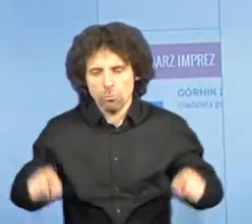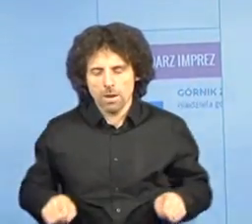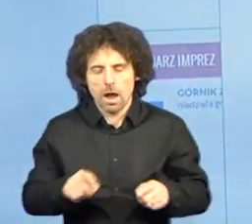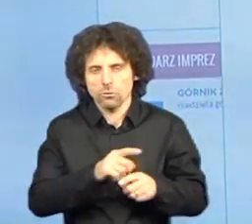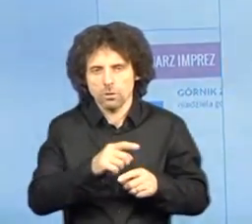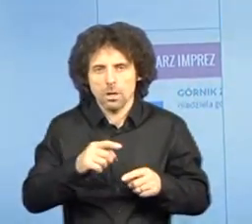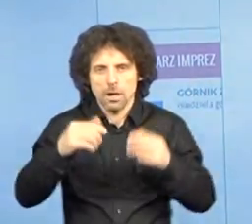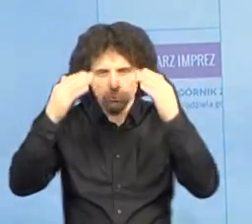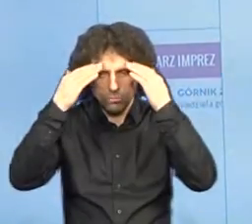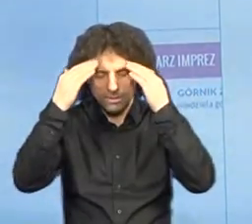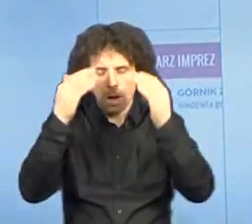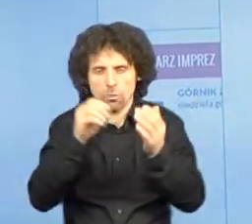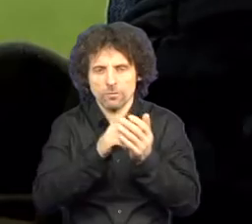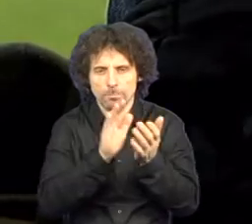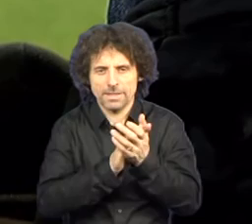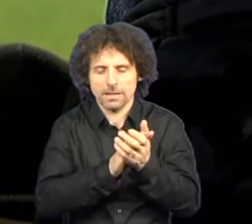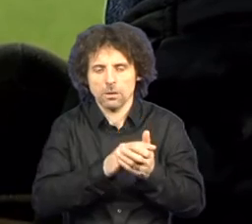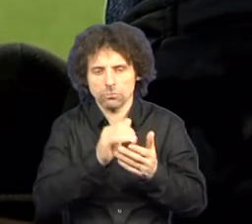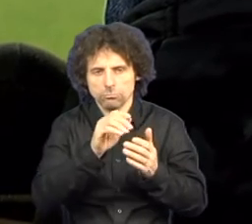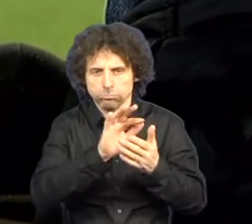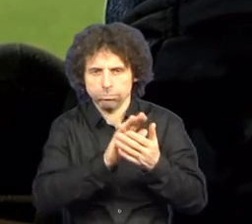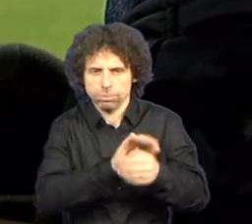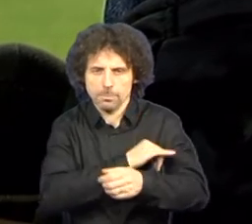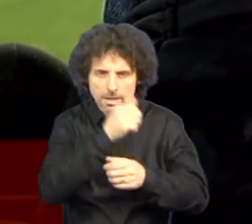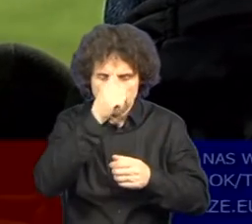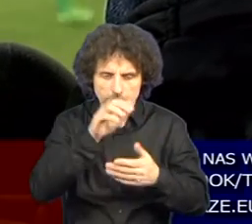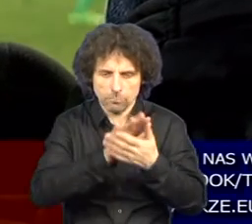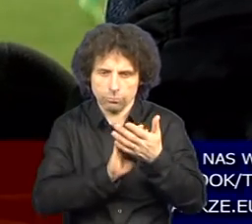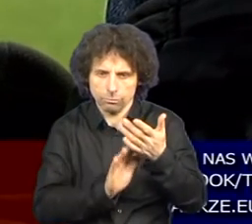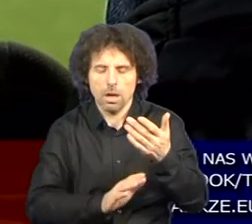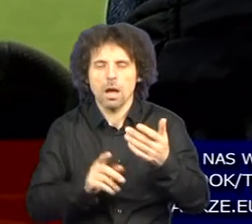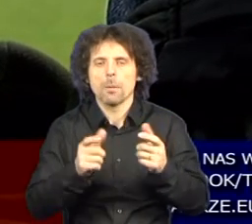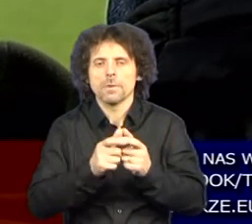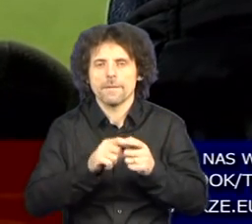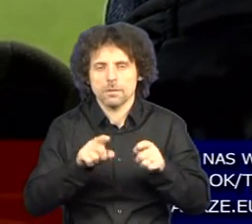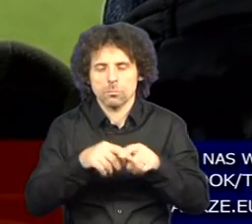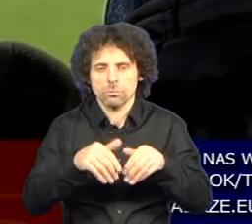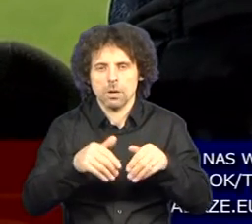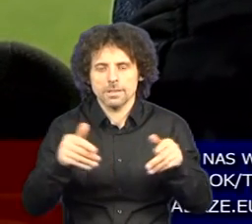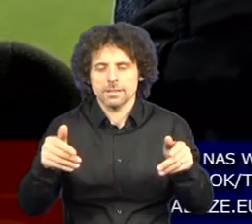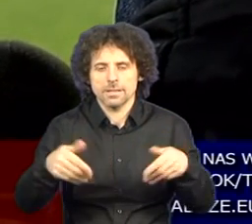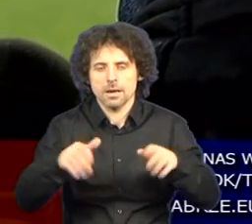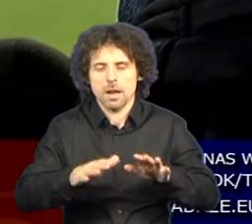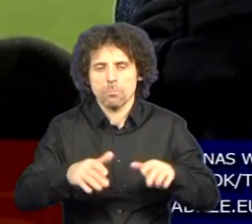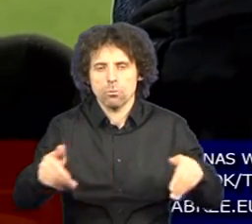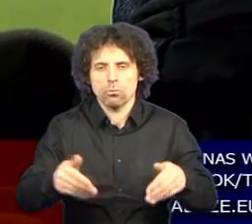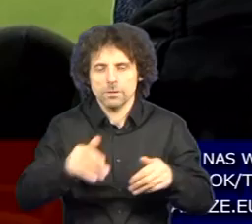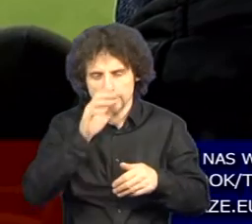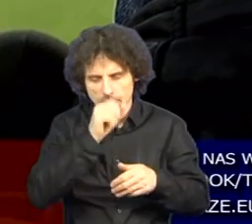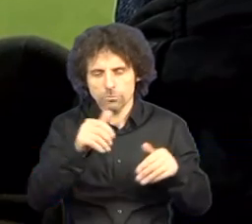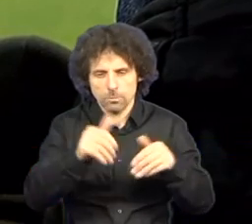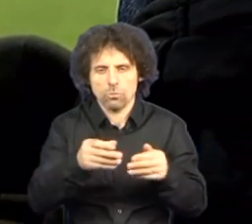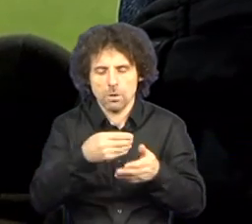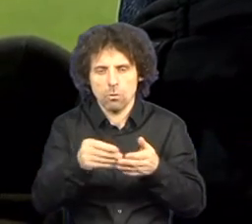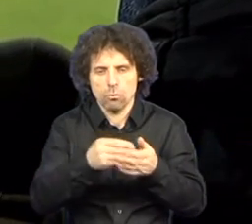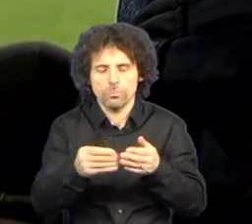tożsamości można kupić bilet. Bilety będą dostępne także w punktach stacjonarnych, m.in. w sklepie Górnika Zabrze na terenie klubu oraz